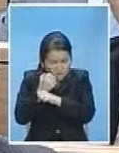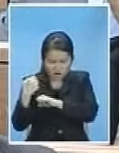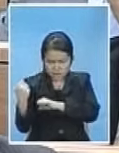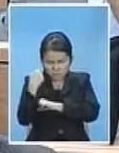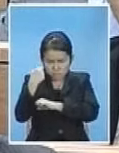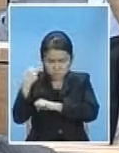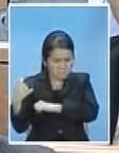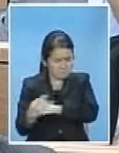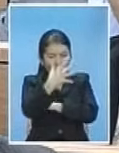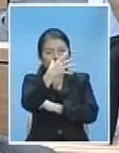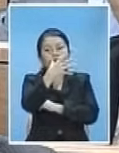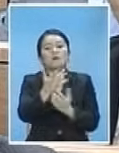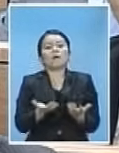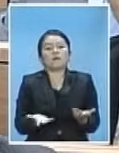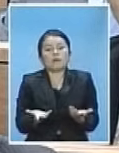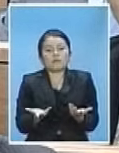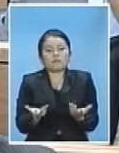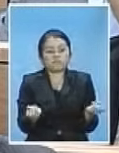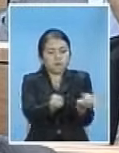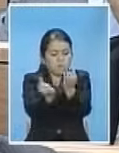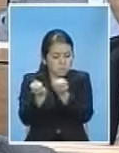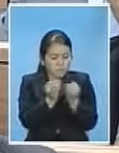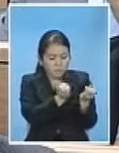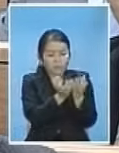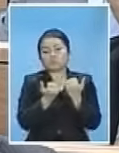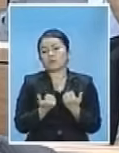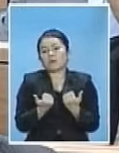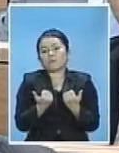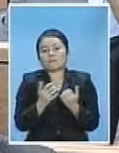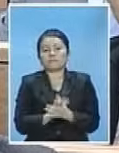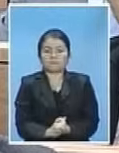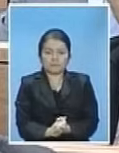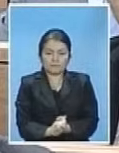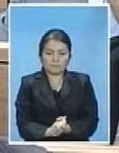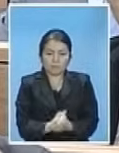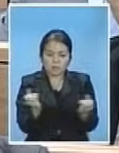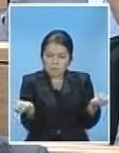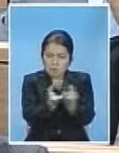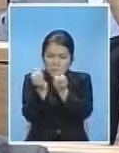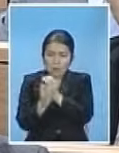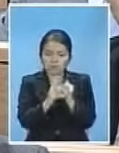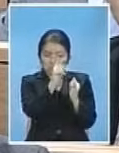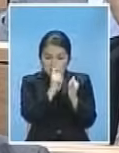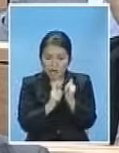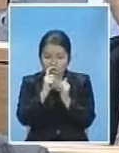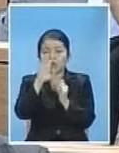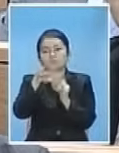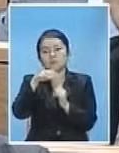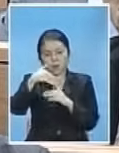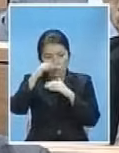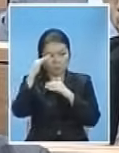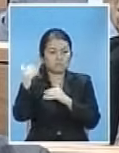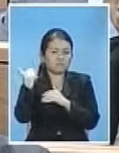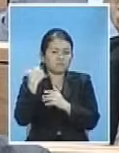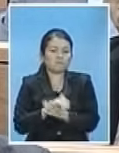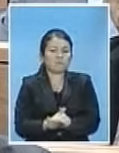ามารถในการก่อเหตุร้ายเหี้ยมโหดทารุณวันนี้เราสูญเสียคนไป 4,700 กว่าคนท่านประ